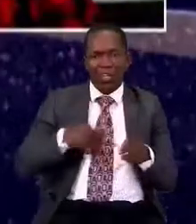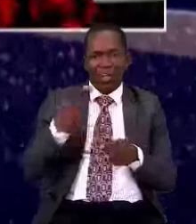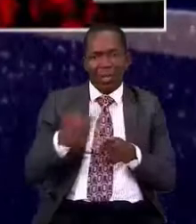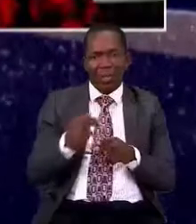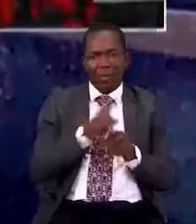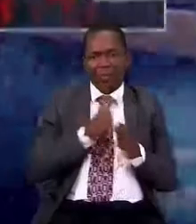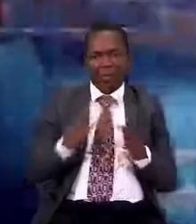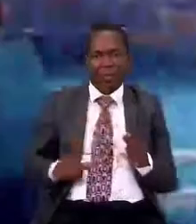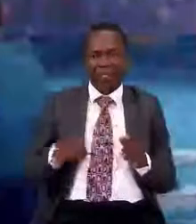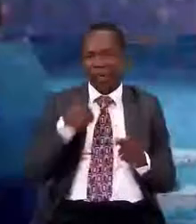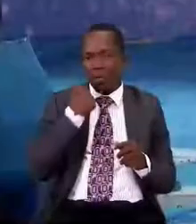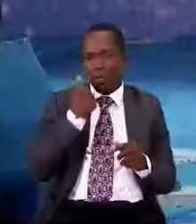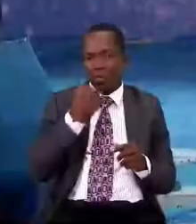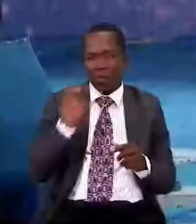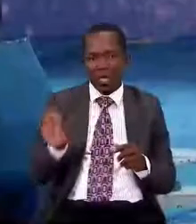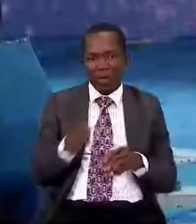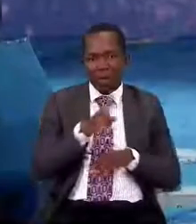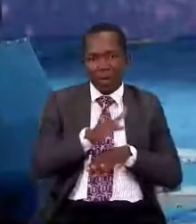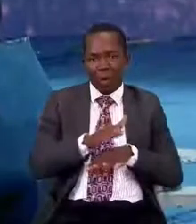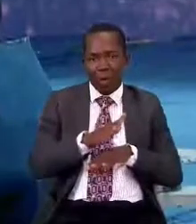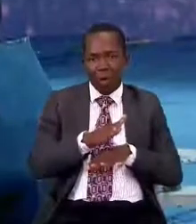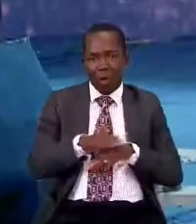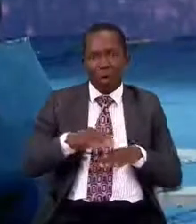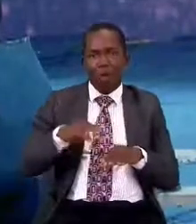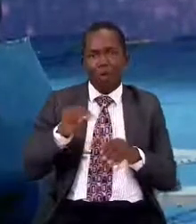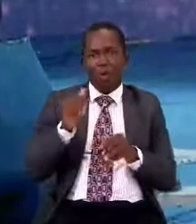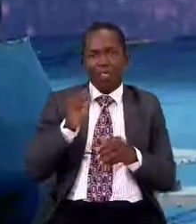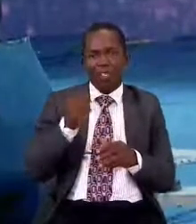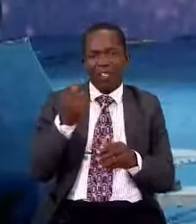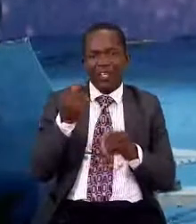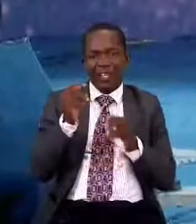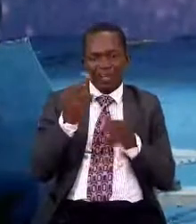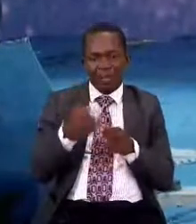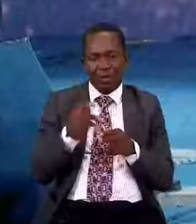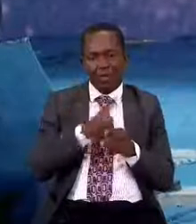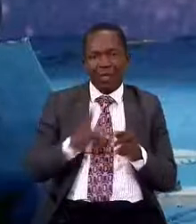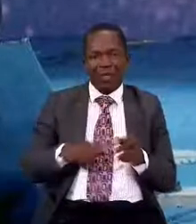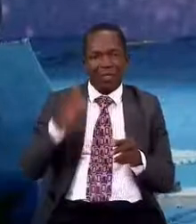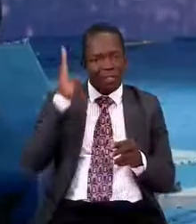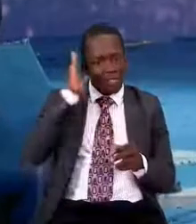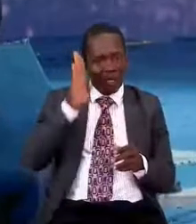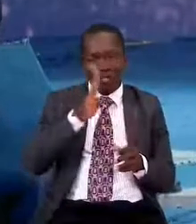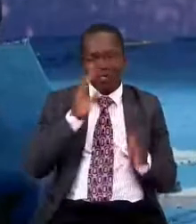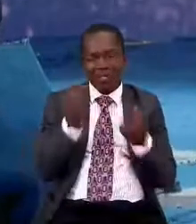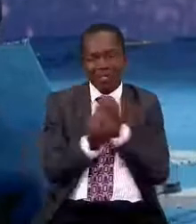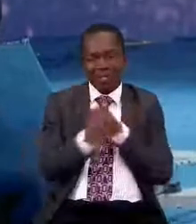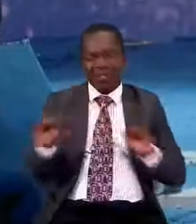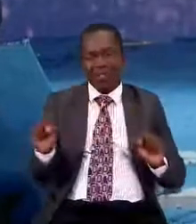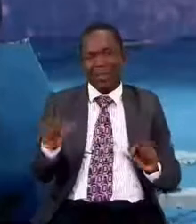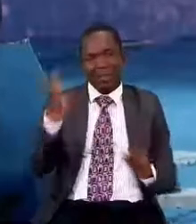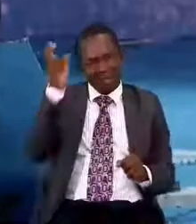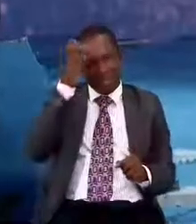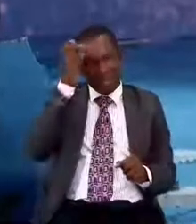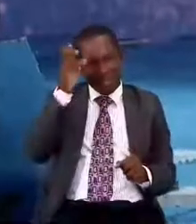Seigneur sera sauvé. Satan ne peut pas empêcher ton salut, sera sauvé. Les hommes